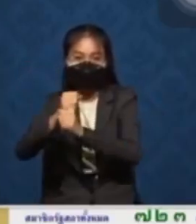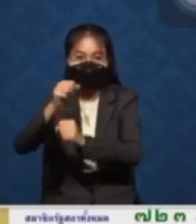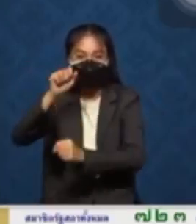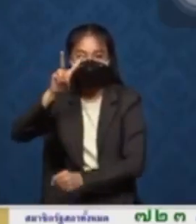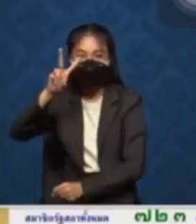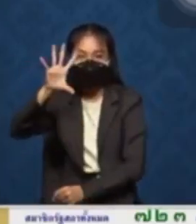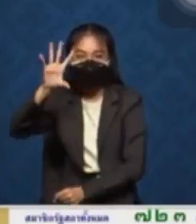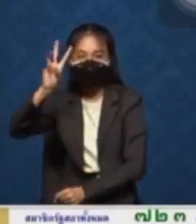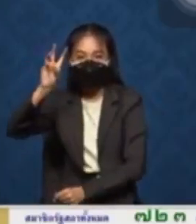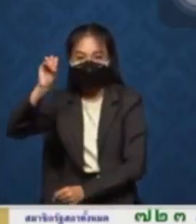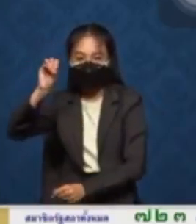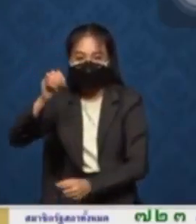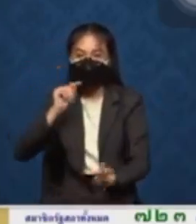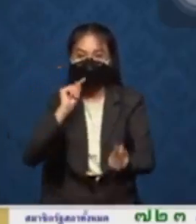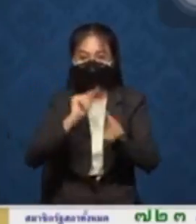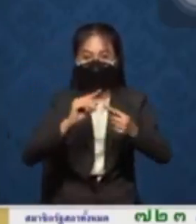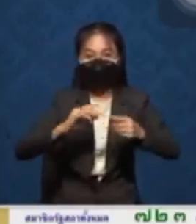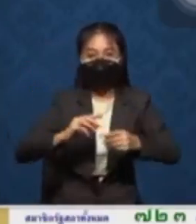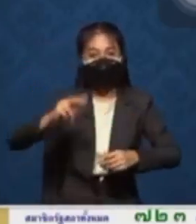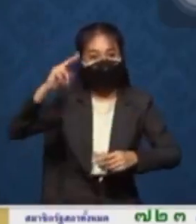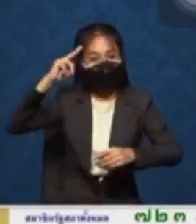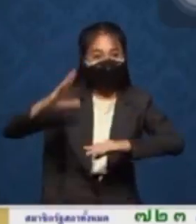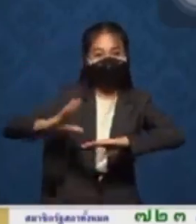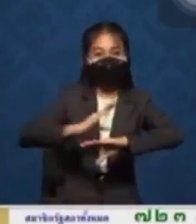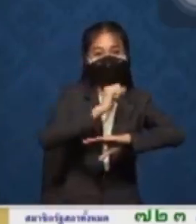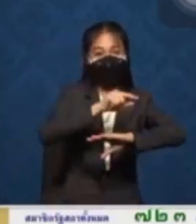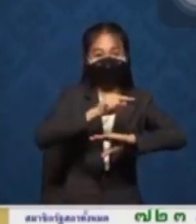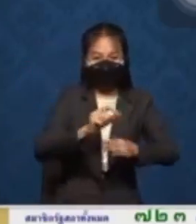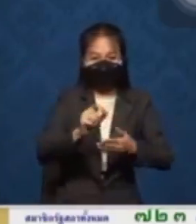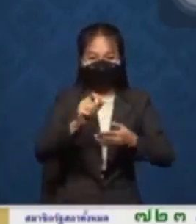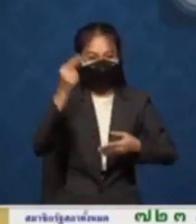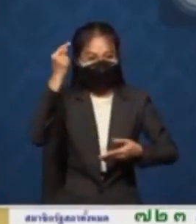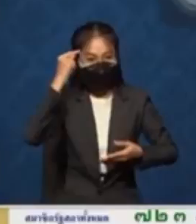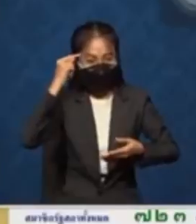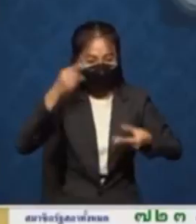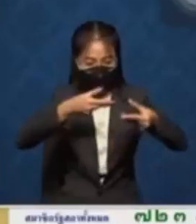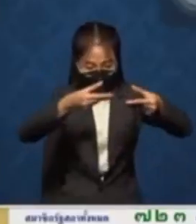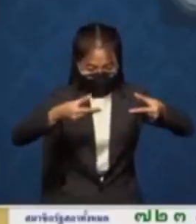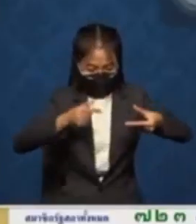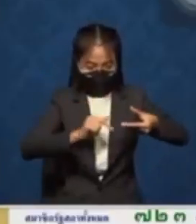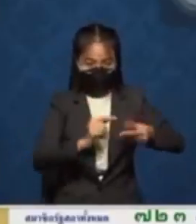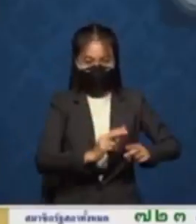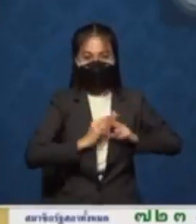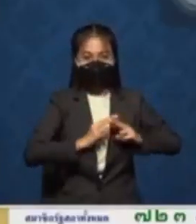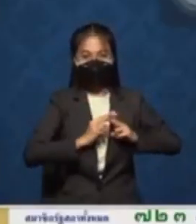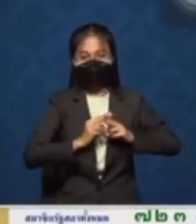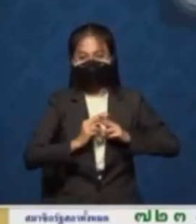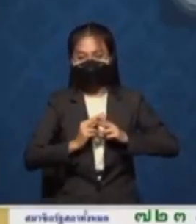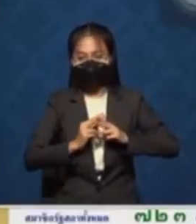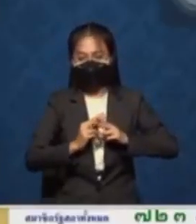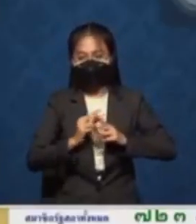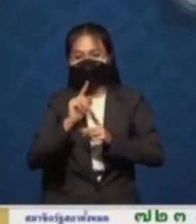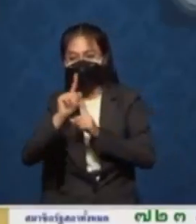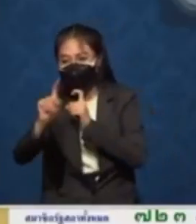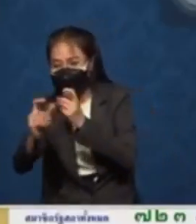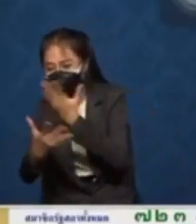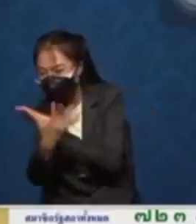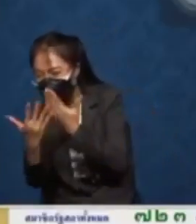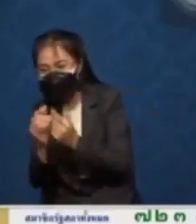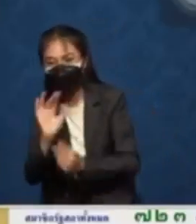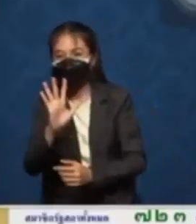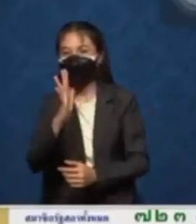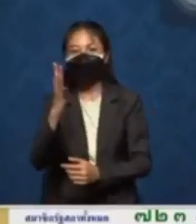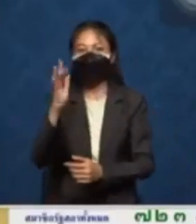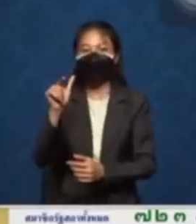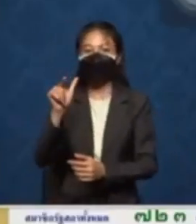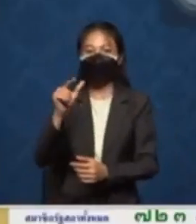ได้เปิดรับฟังความเห็นของประชาชนในวงกว้างถ้าเราอยากจะวิเคราะห์ถึงเจตนานะครับผมก็อยากจะหยิบยกคำพูดของรัฐมนตรีว่าการกระทรวง